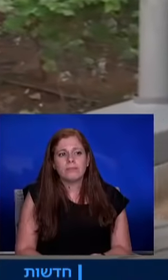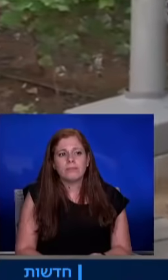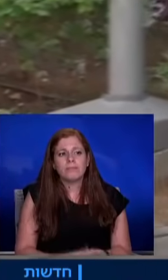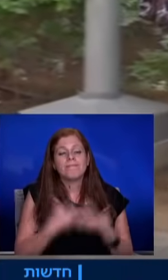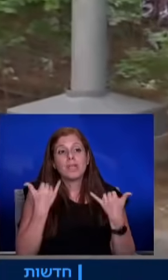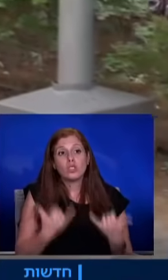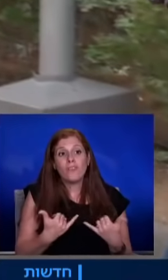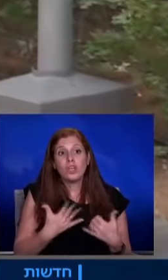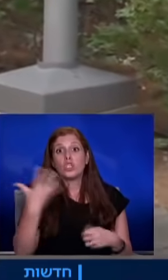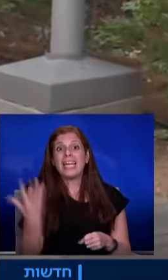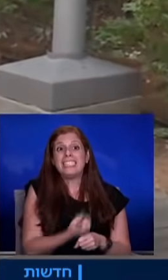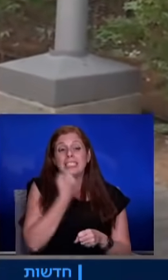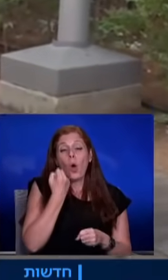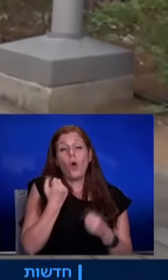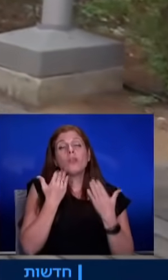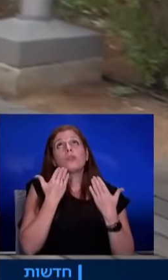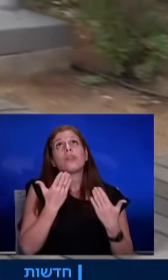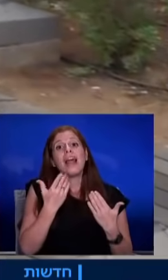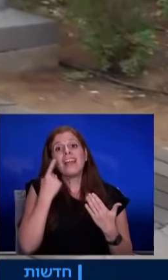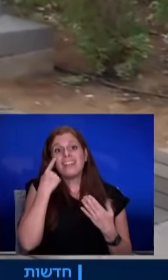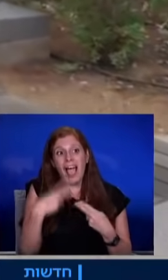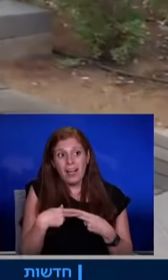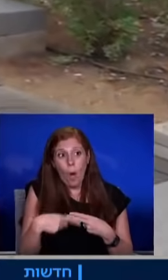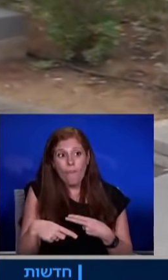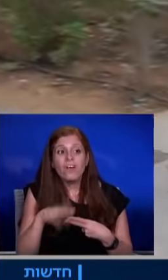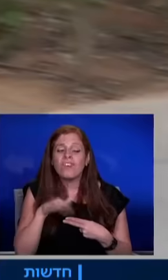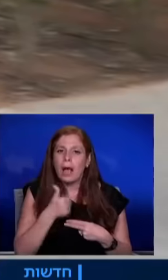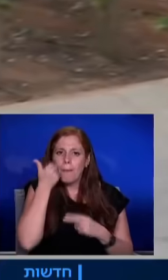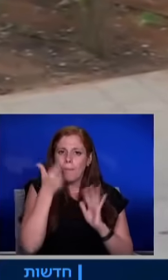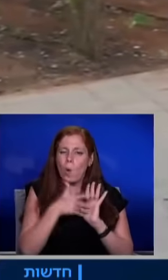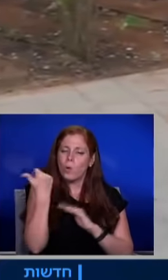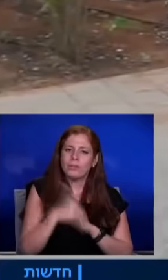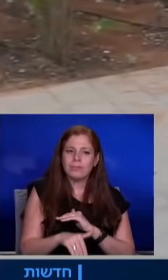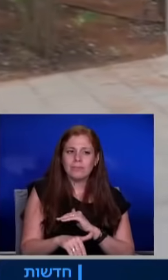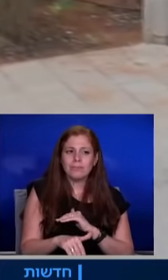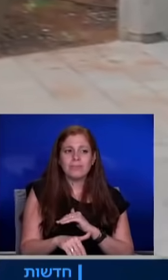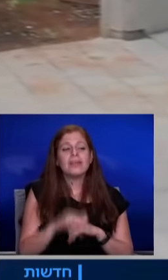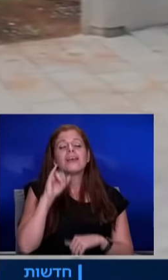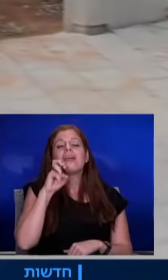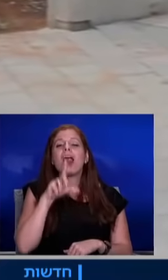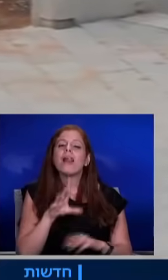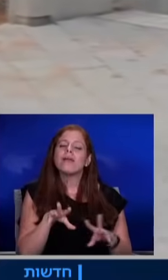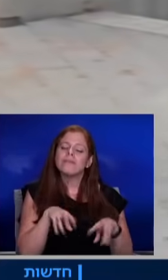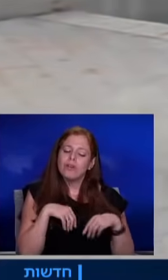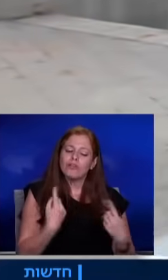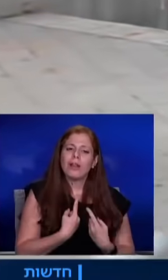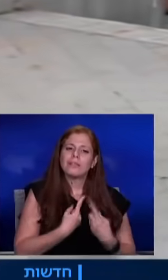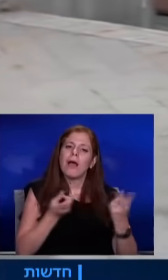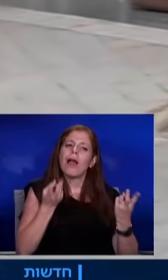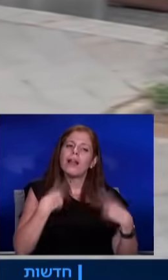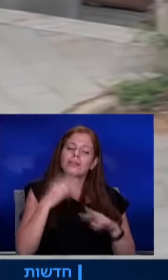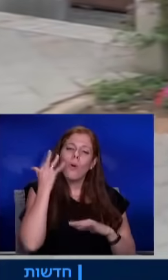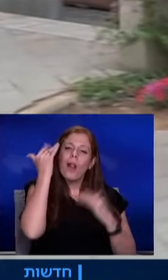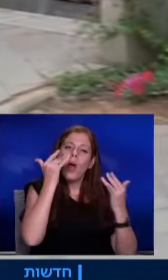עכשיו, כשהניצחון, תודה לאל, נראה קרוב מתמיד, וגם הבגרות מאחוריה, יעל מרשה לעצמה לחזור לחלום